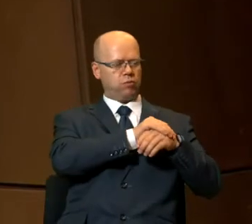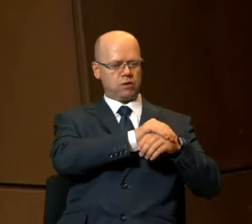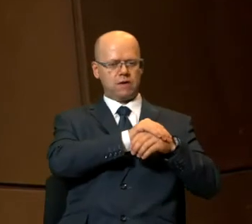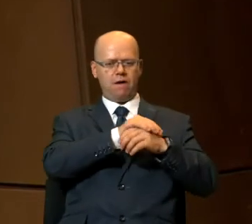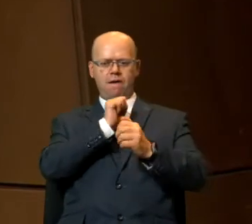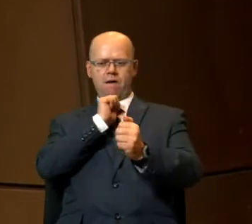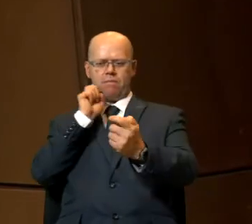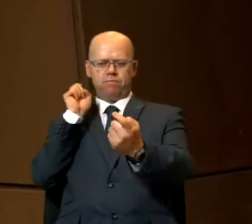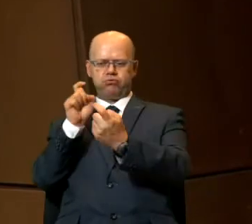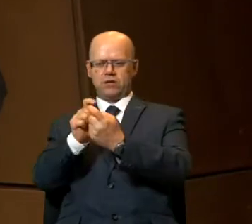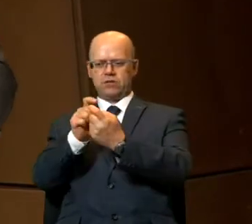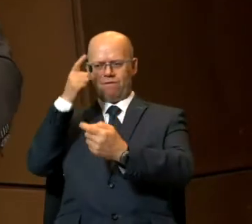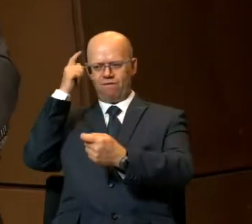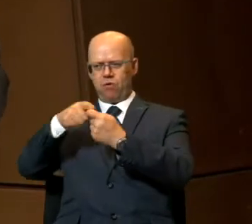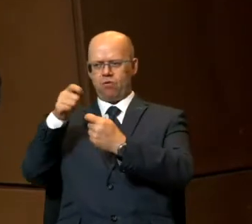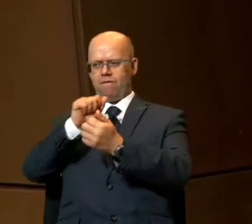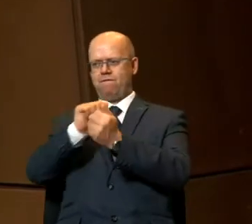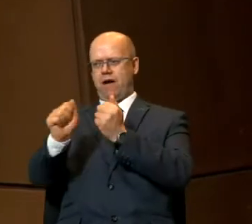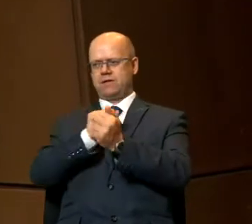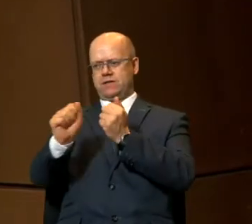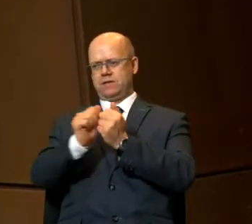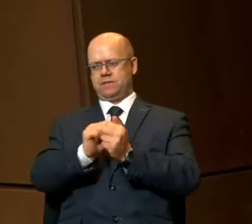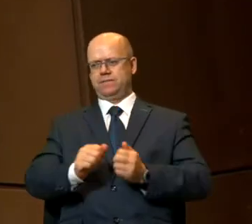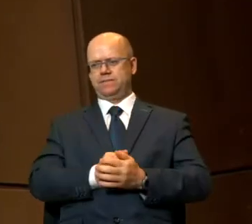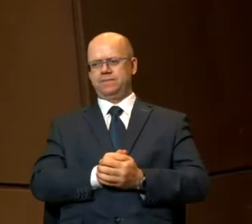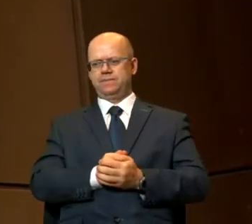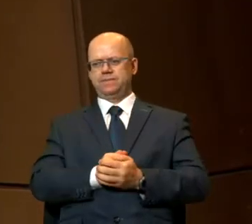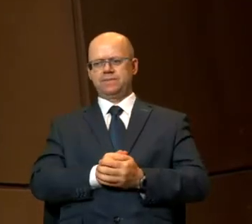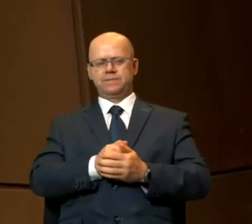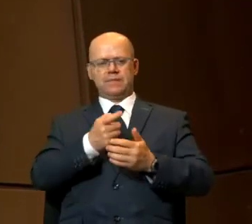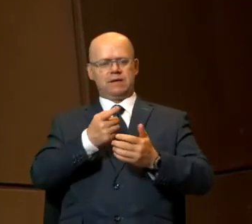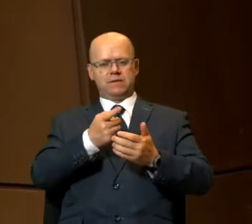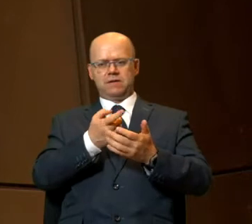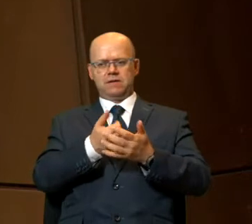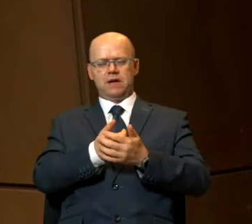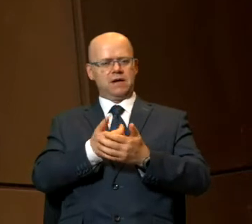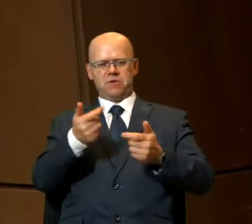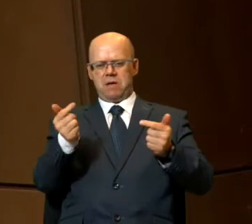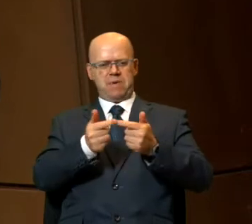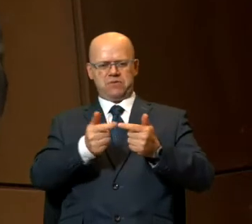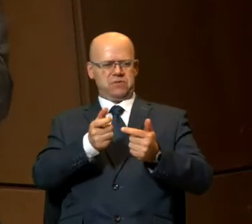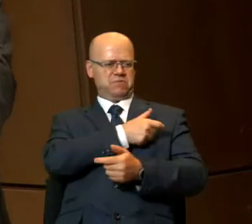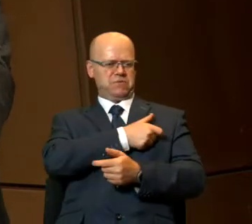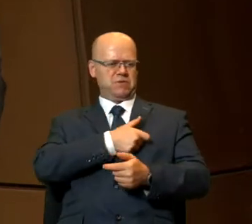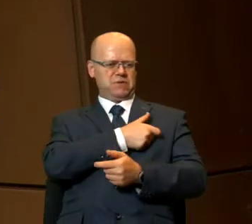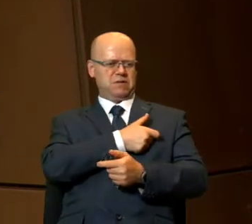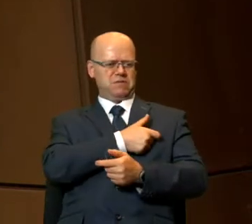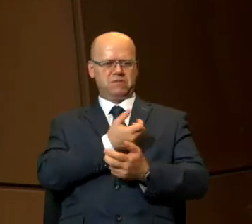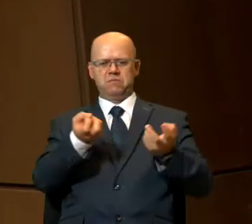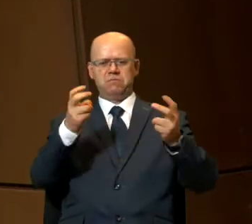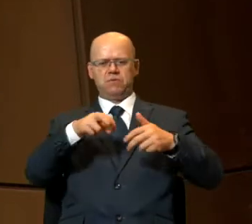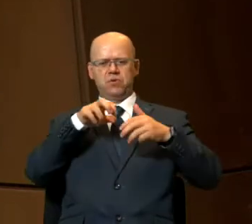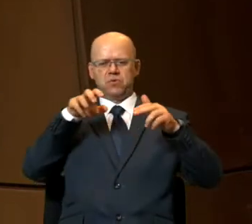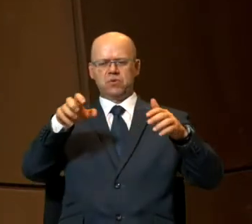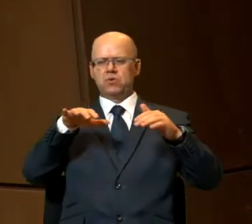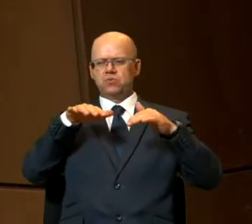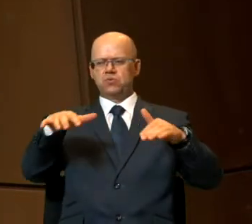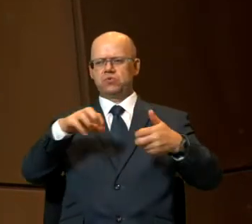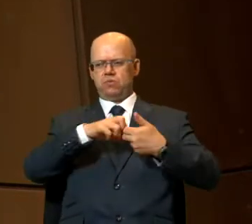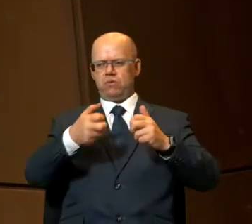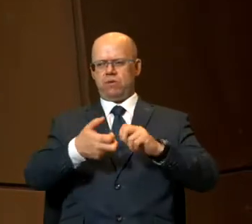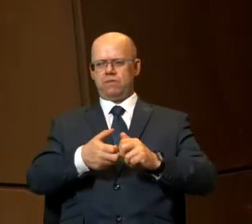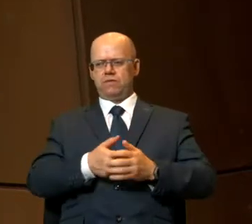wrogów, co jest zgodne z trybem agresji, ale nie z trybem Solidarności. I to tworzy liczne problemy. A więc